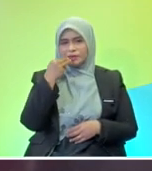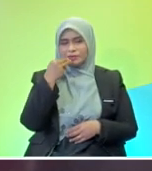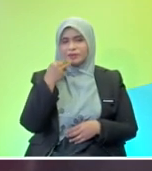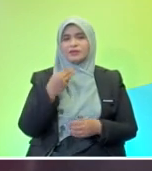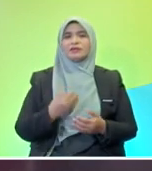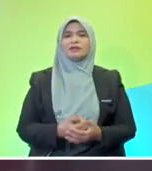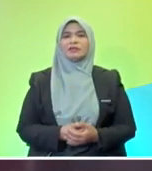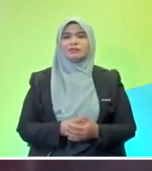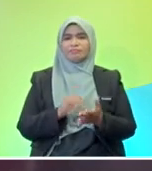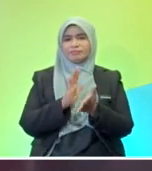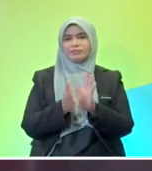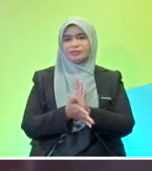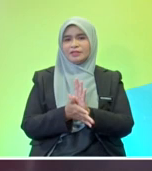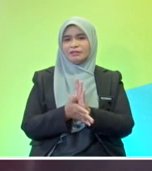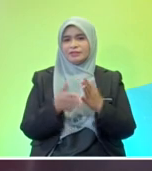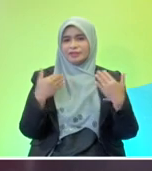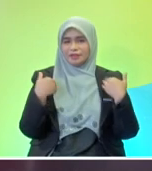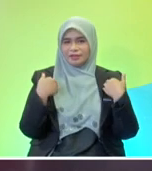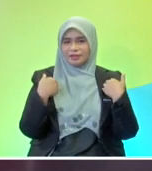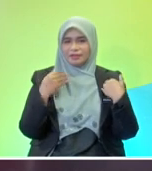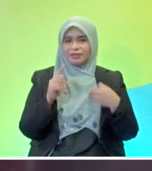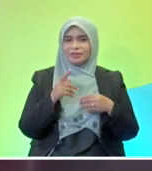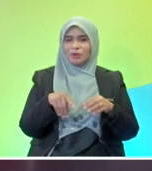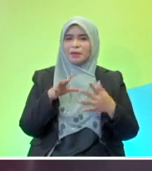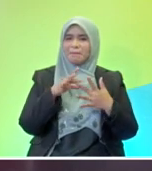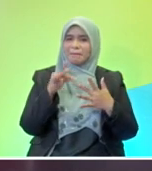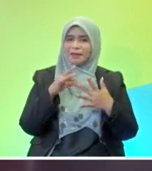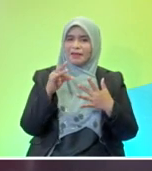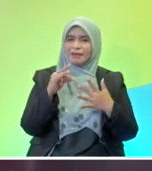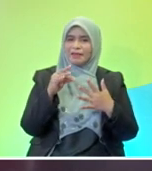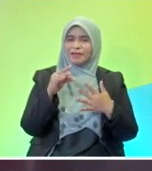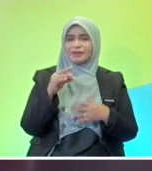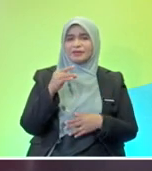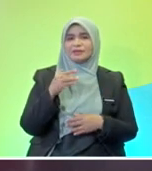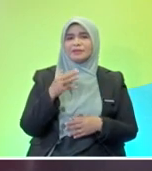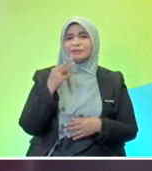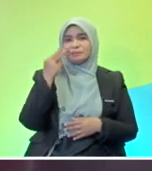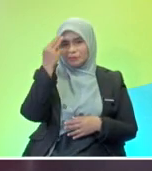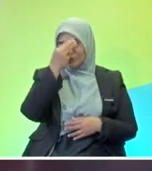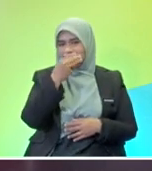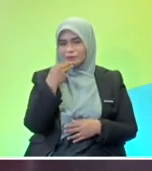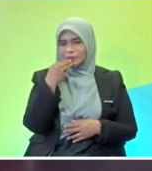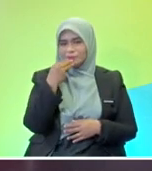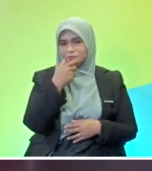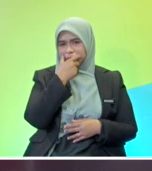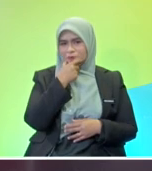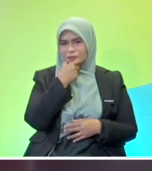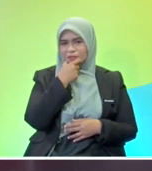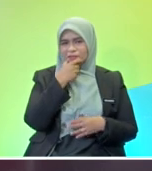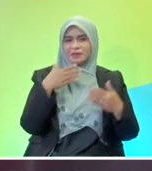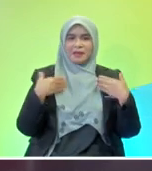Ya. Jadi adakah kita perlu pilih ekspresi wajah semasa membuat boneka senduk ni